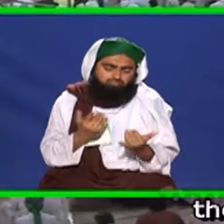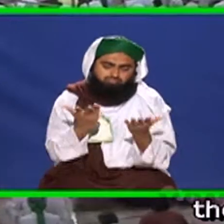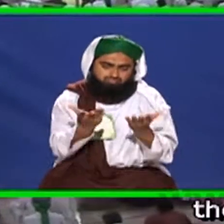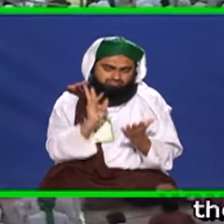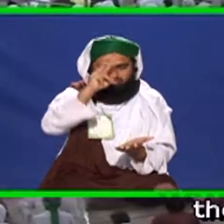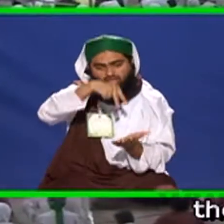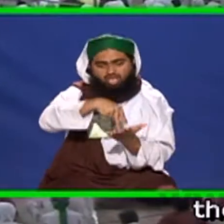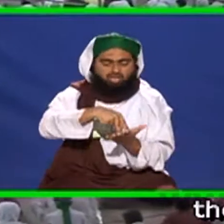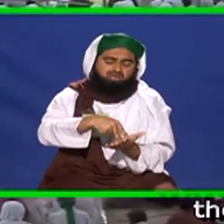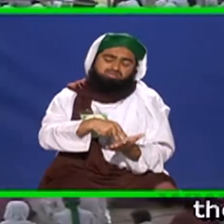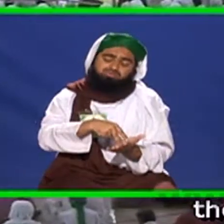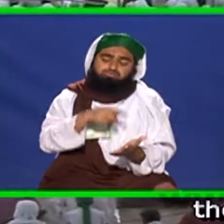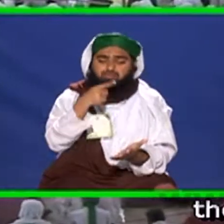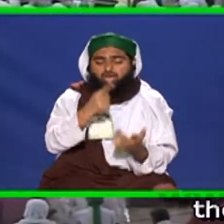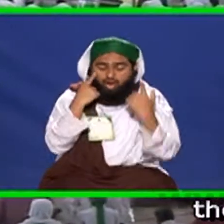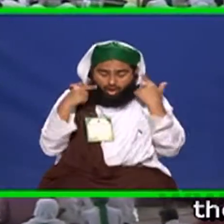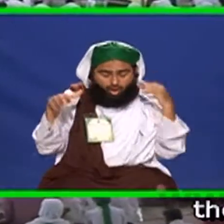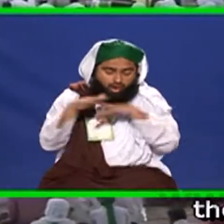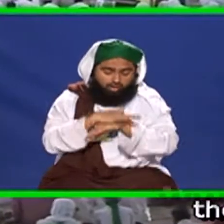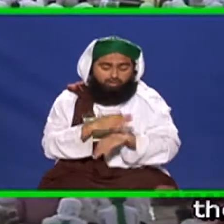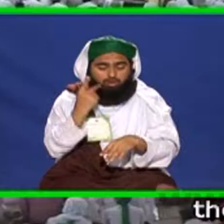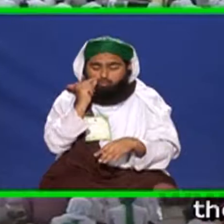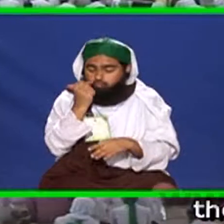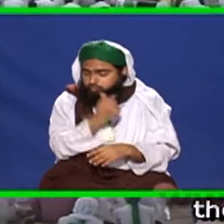मैं तेरे नेक बंदों के आगे शर्मिंदा न हूं।